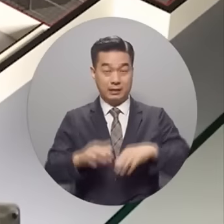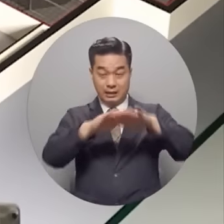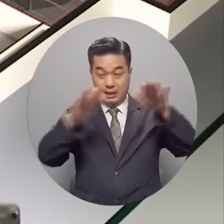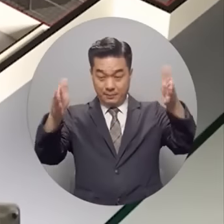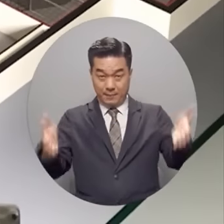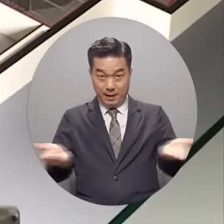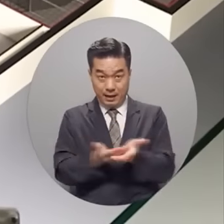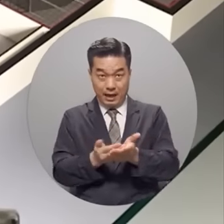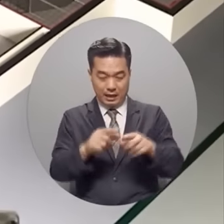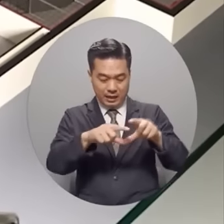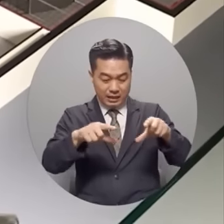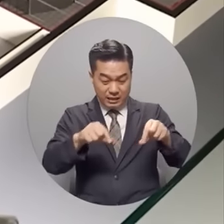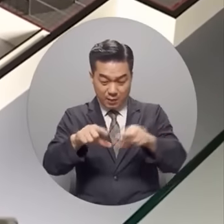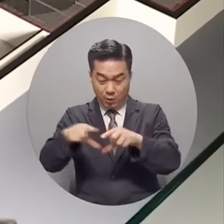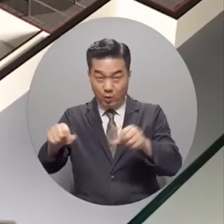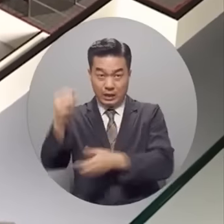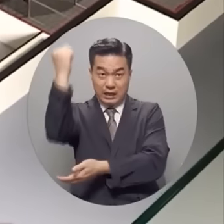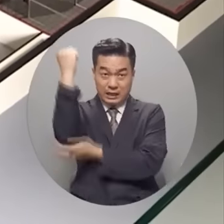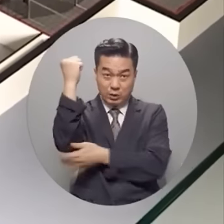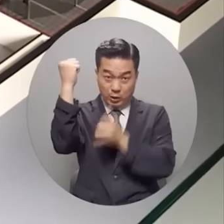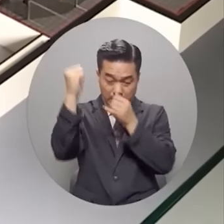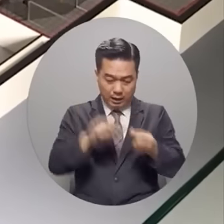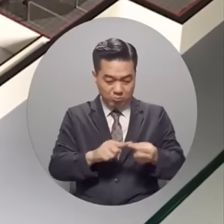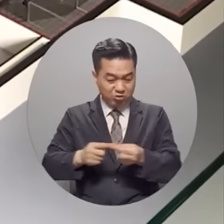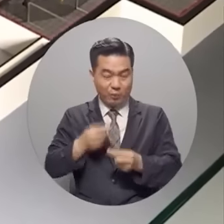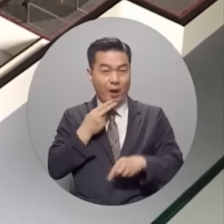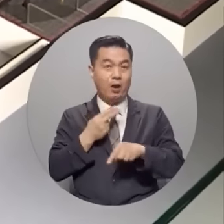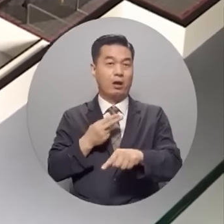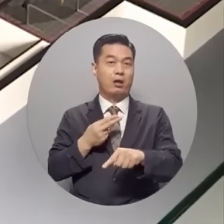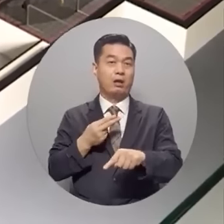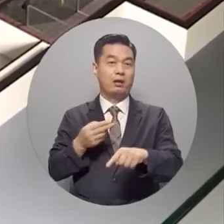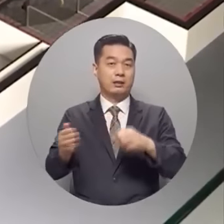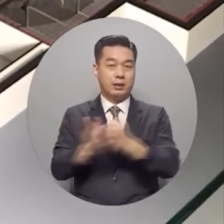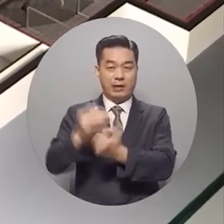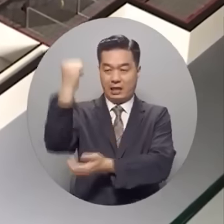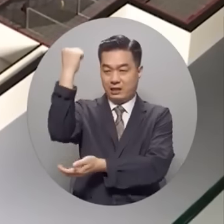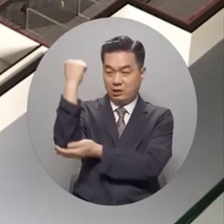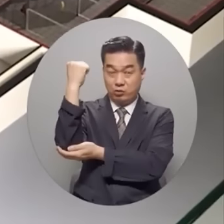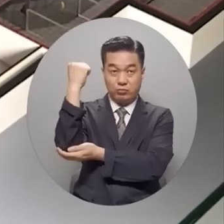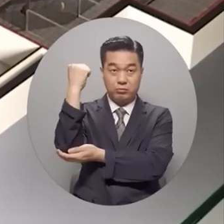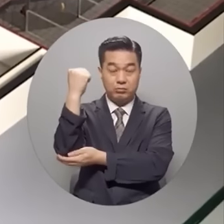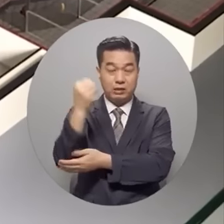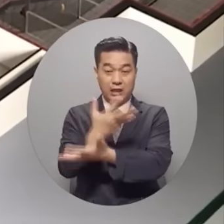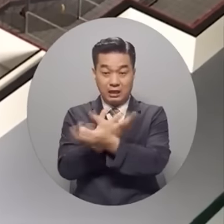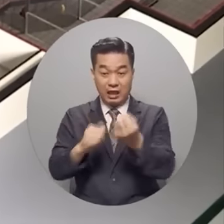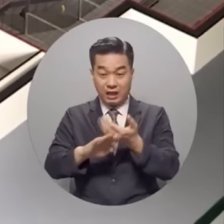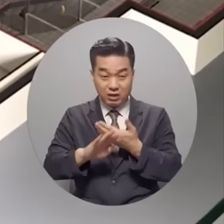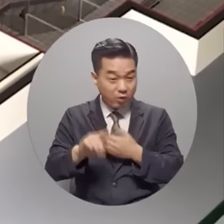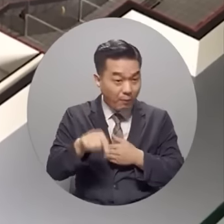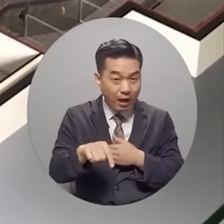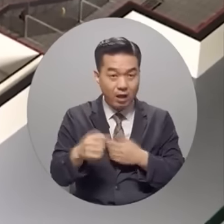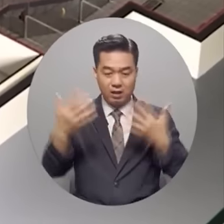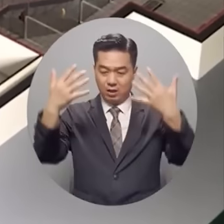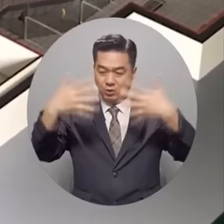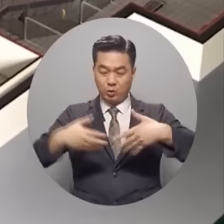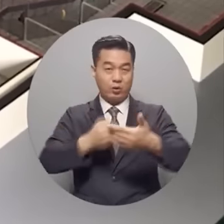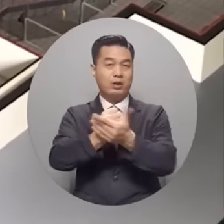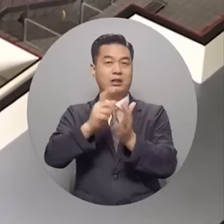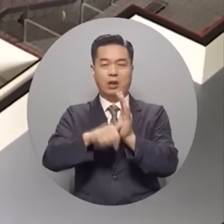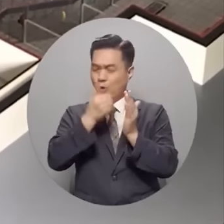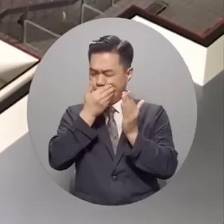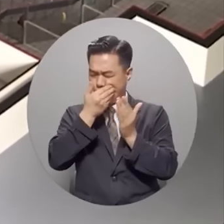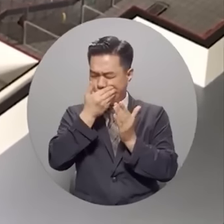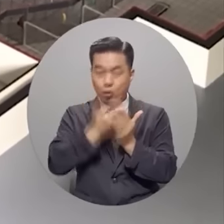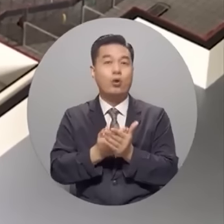표시가 기둥인지 알 수 있는 별도의 문구가 없었다며 기둥의 존재는 분양계약 체결 여부나 조건을 결정하는 데 중요한